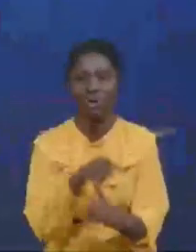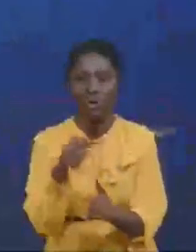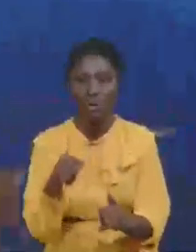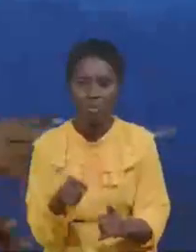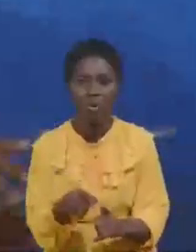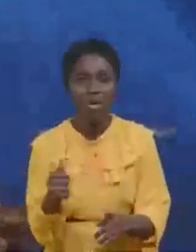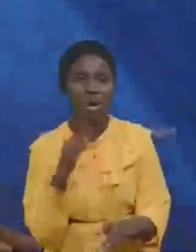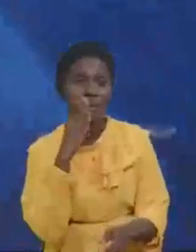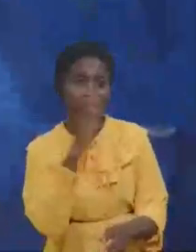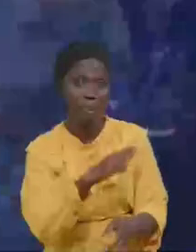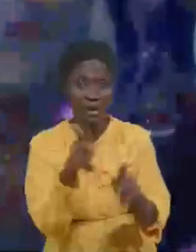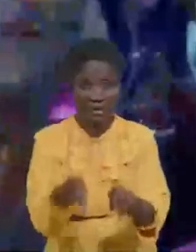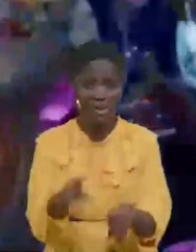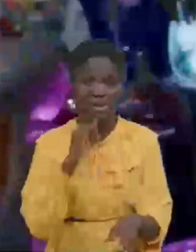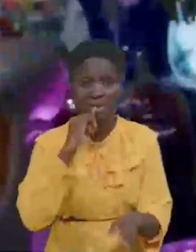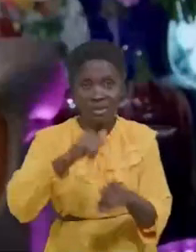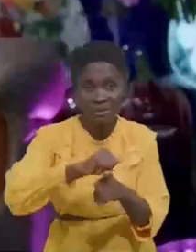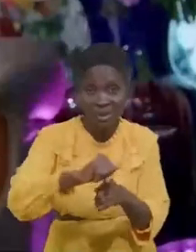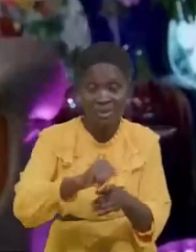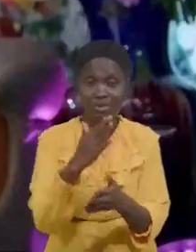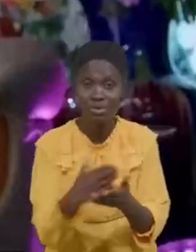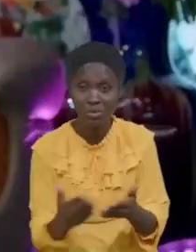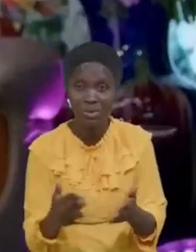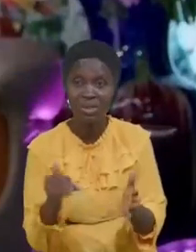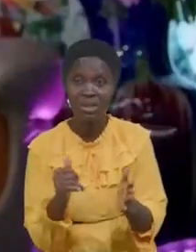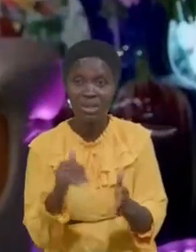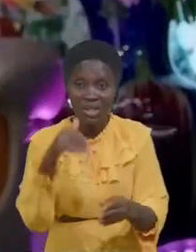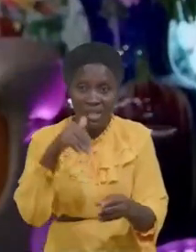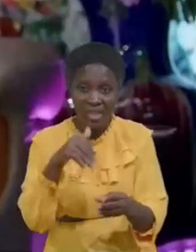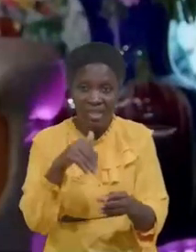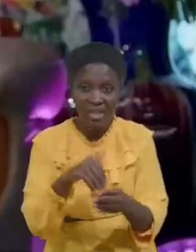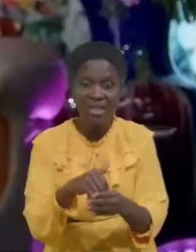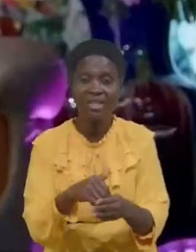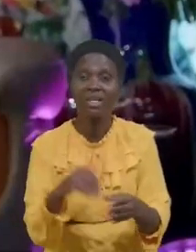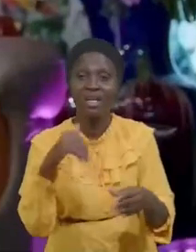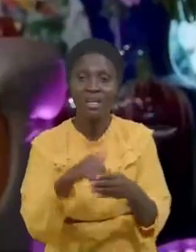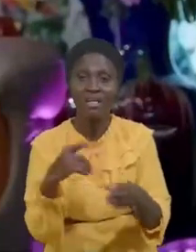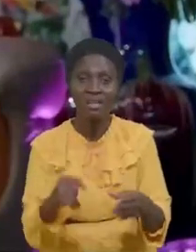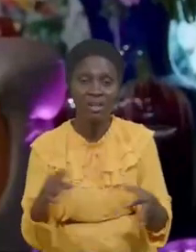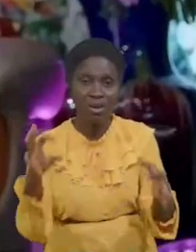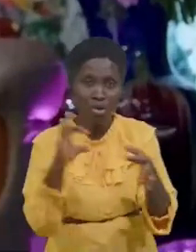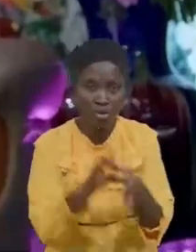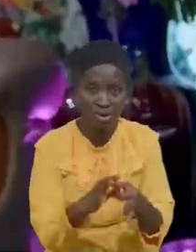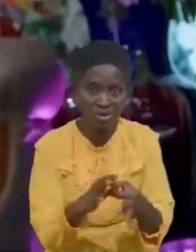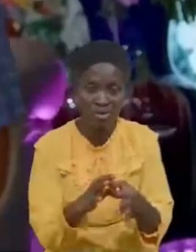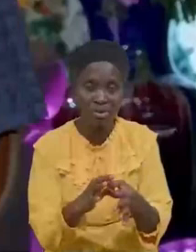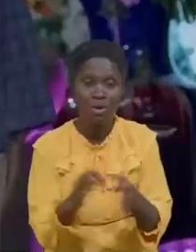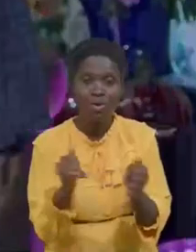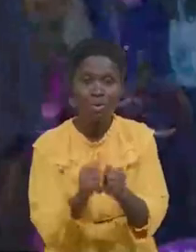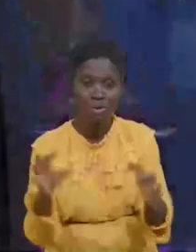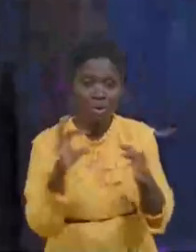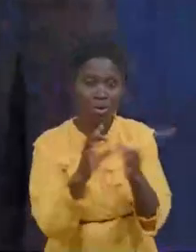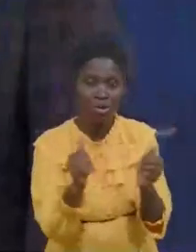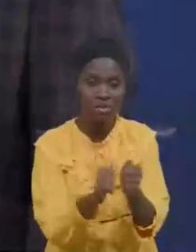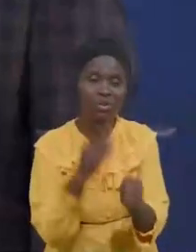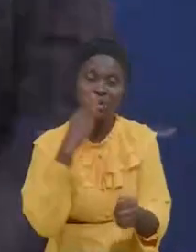toi. Lorsqu'une personne mauvaise fait quelque chose, cela est en connexion avec la mauvaise nature en toi